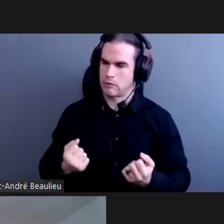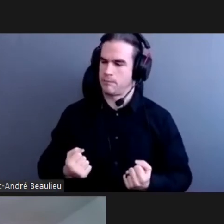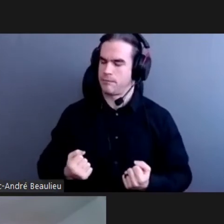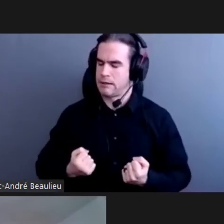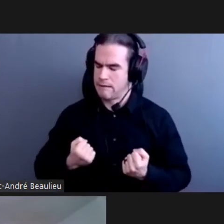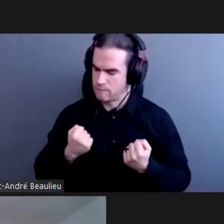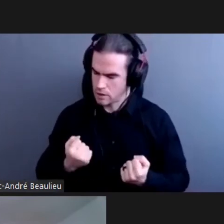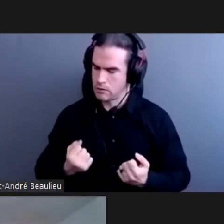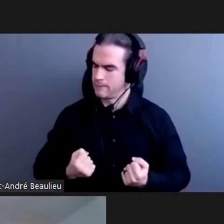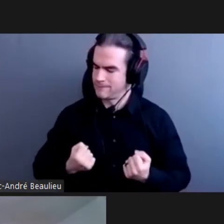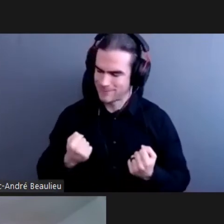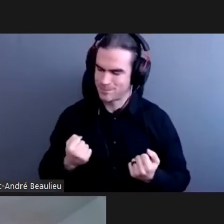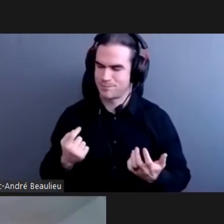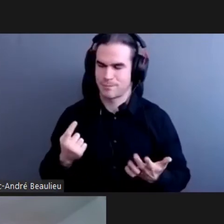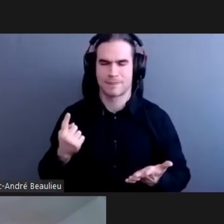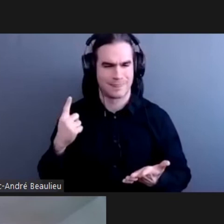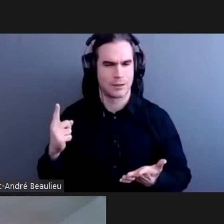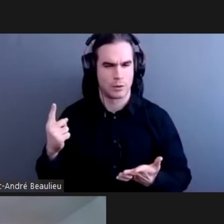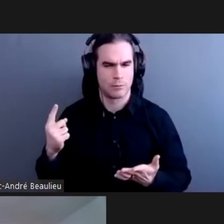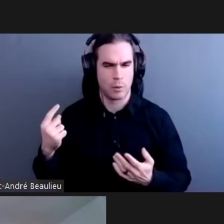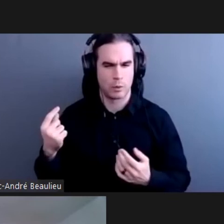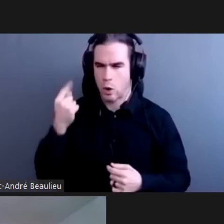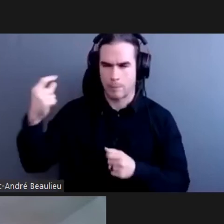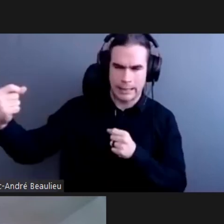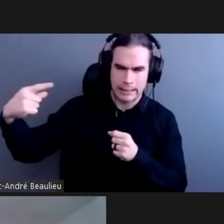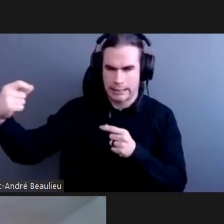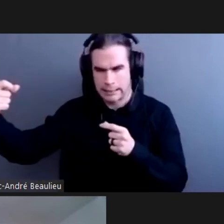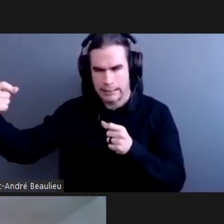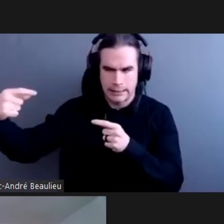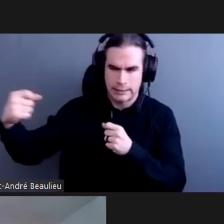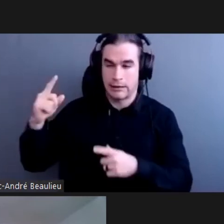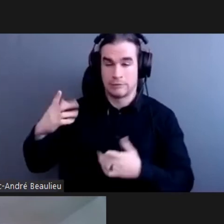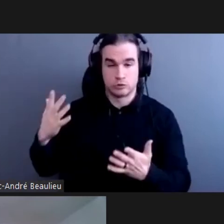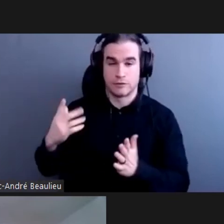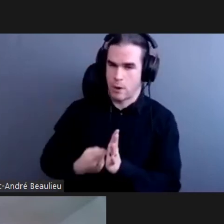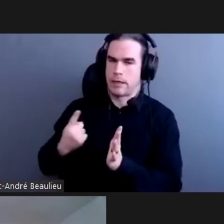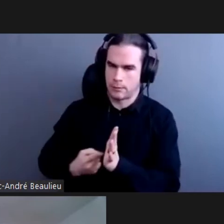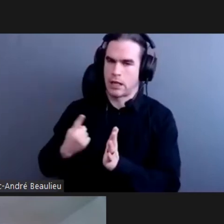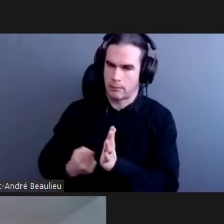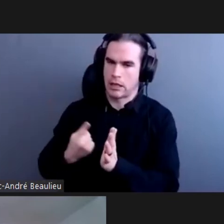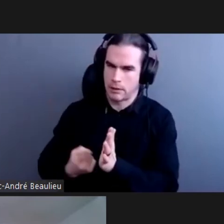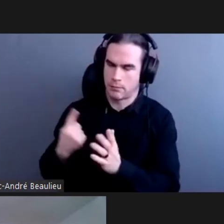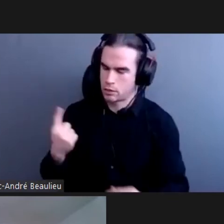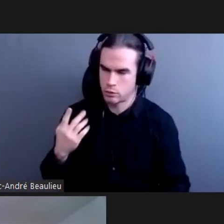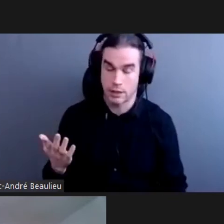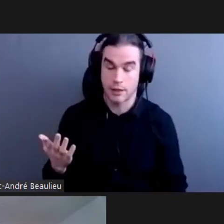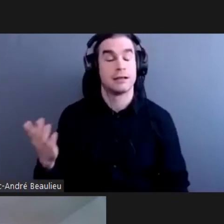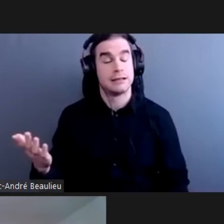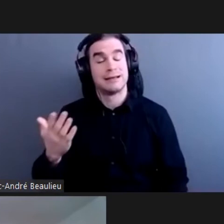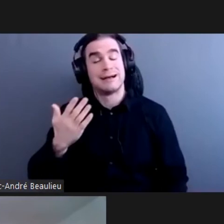qu'il faut mettre pour comprendre, puis répéter tout le temps. Mais